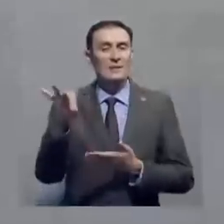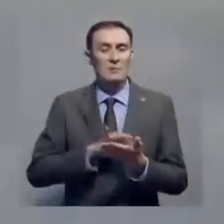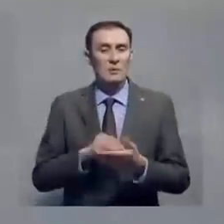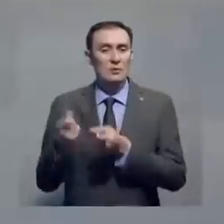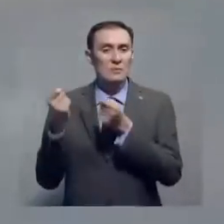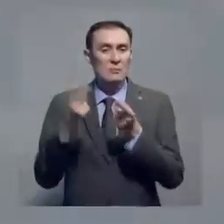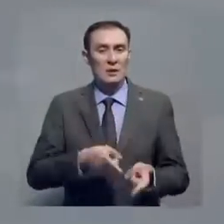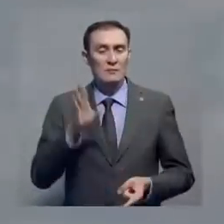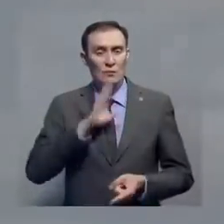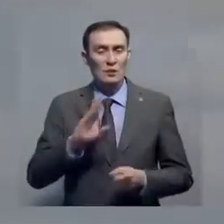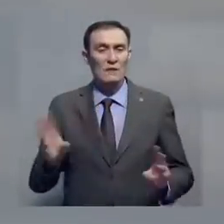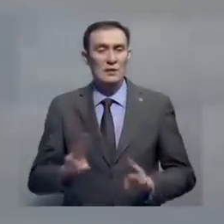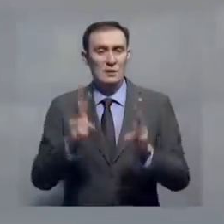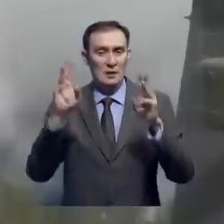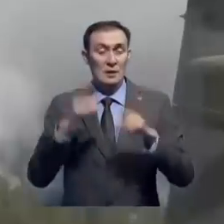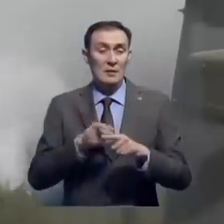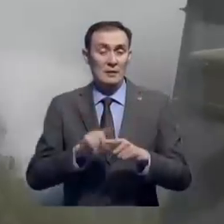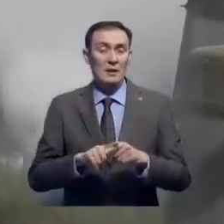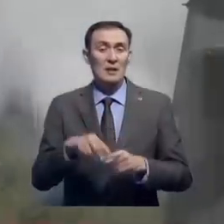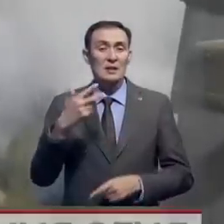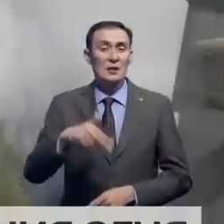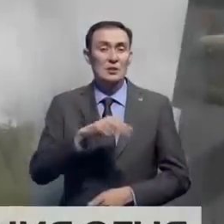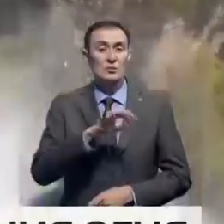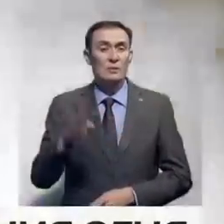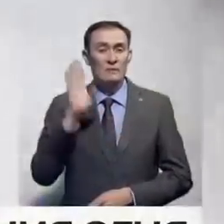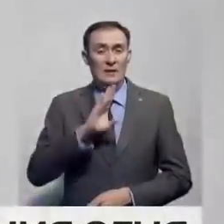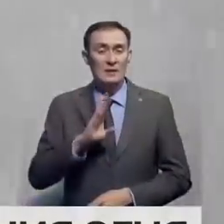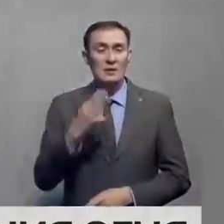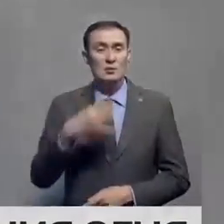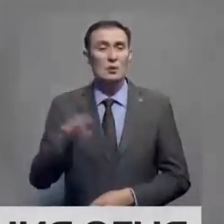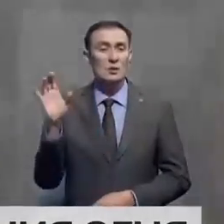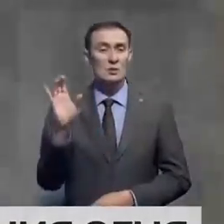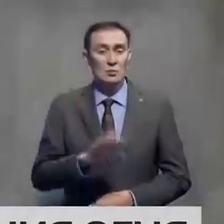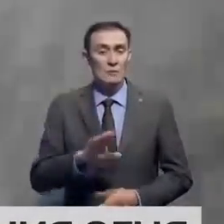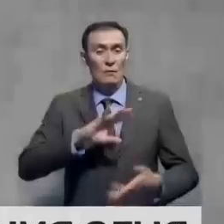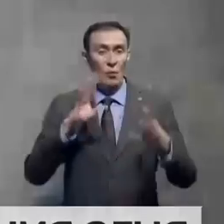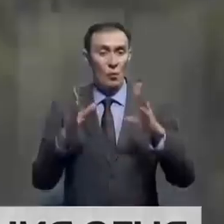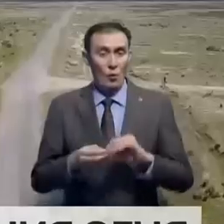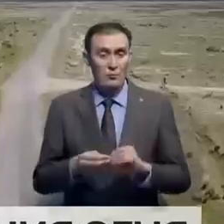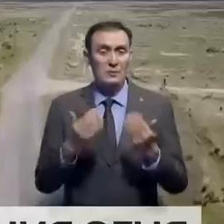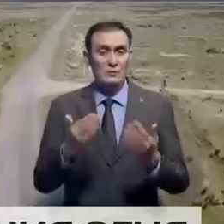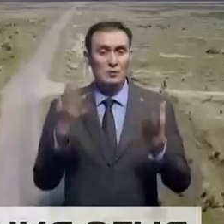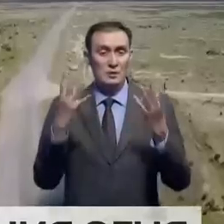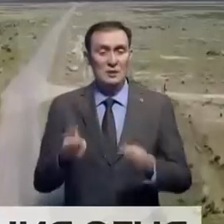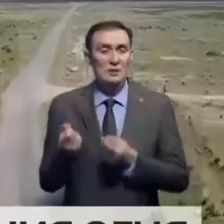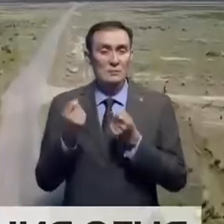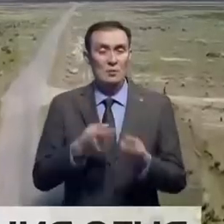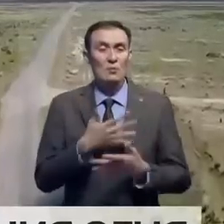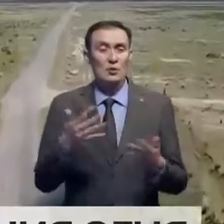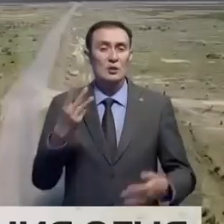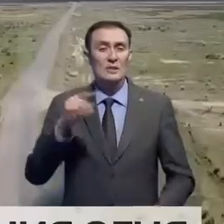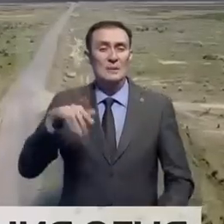сбрасывают воду на очаги возгорания это 30 тонн воды за 40 секунд в общей сложности на сегодня сброшено